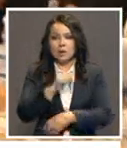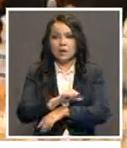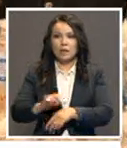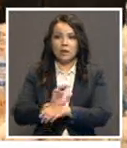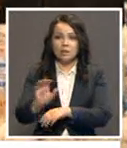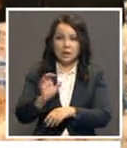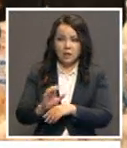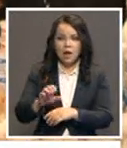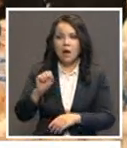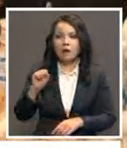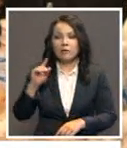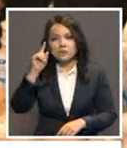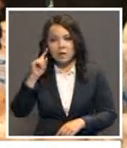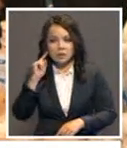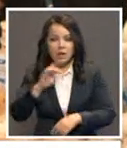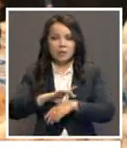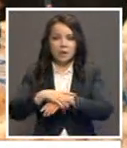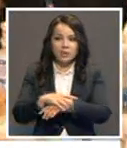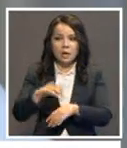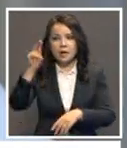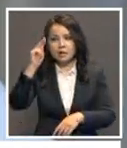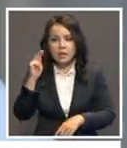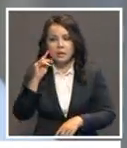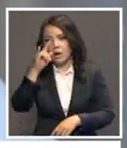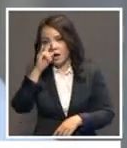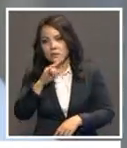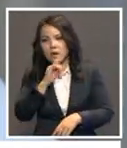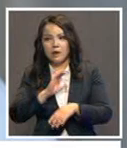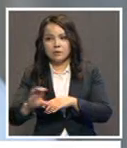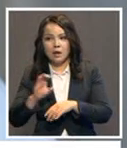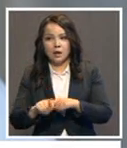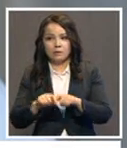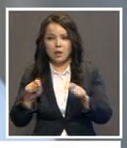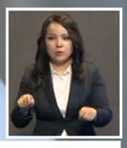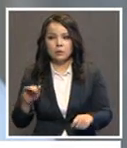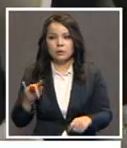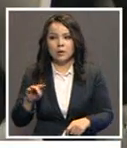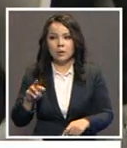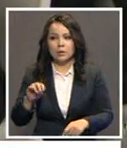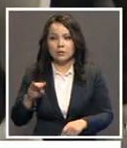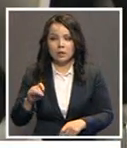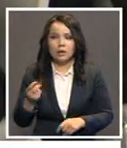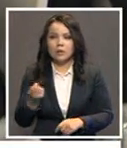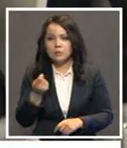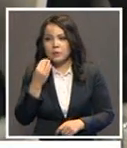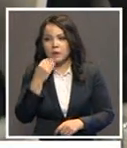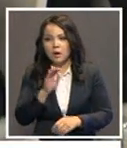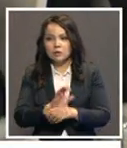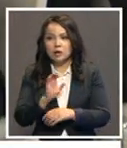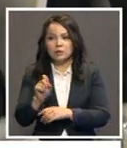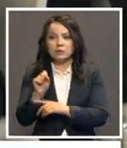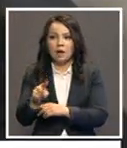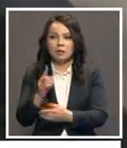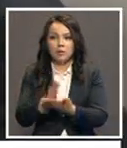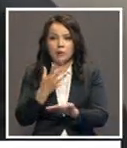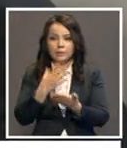Ауғанстан, Өзбекстан, Қырғызстан, Тәжікстан және Қытай, қазақ ұнын импорттаушы елдер. Түркменстан да сапалы бидайға тапсырыс беріп отыр. Жергілікті